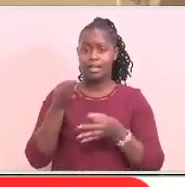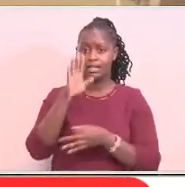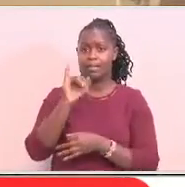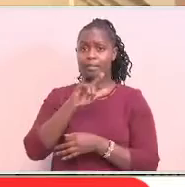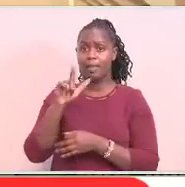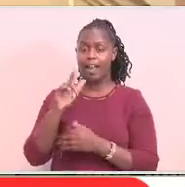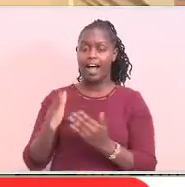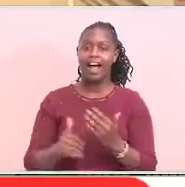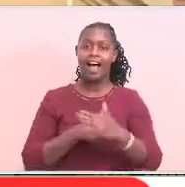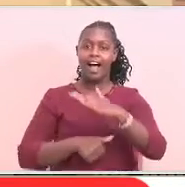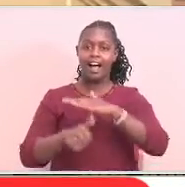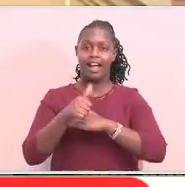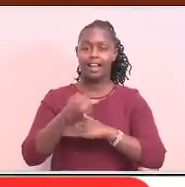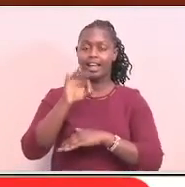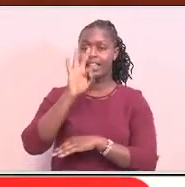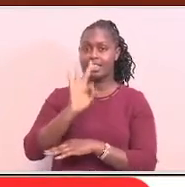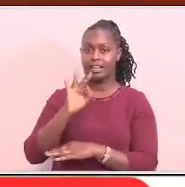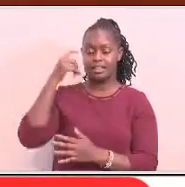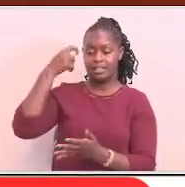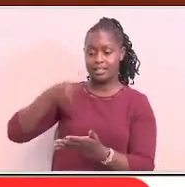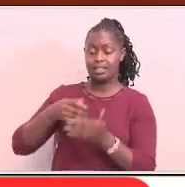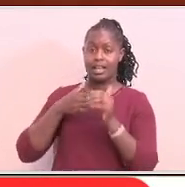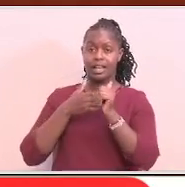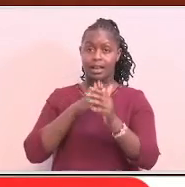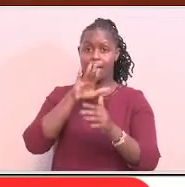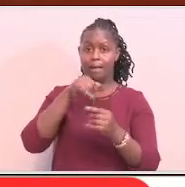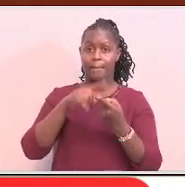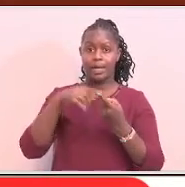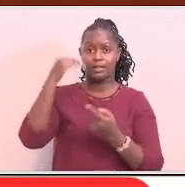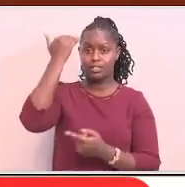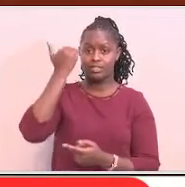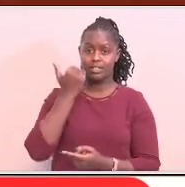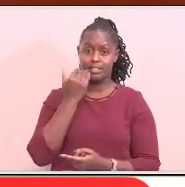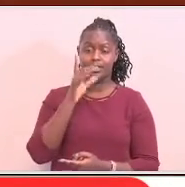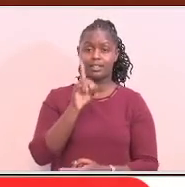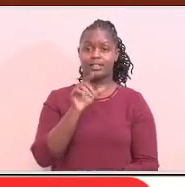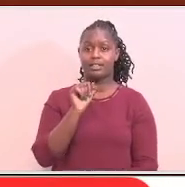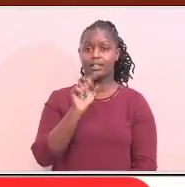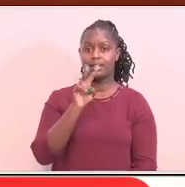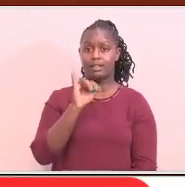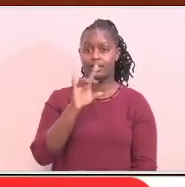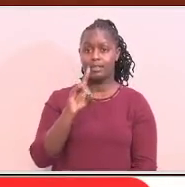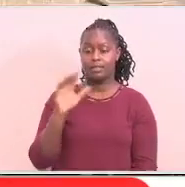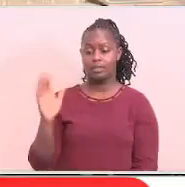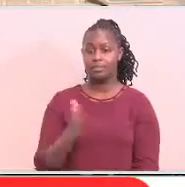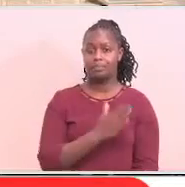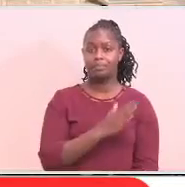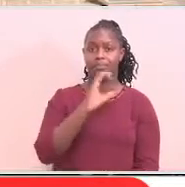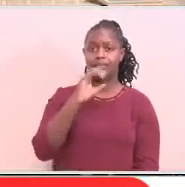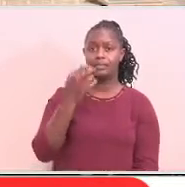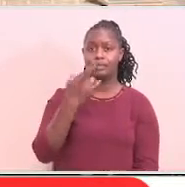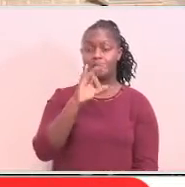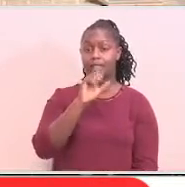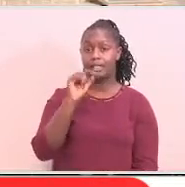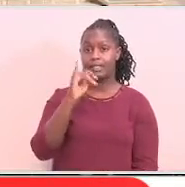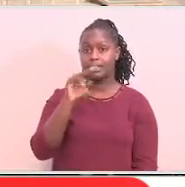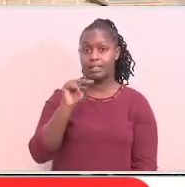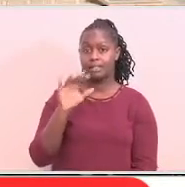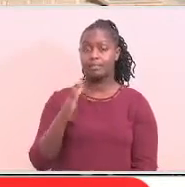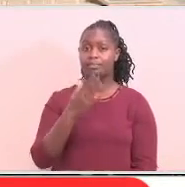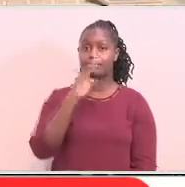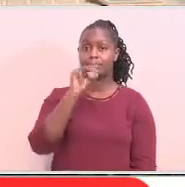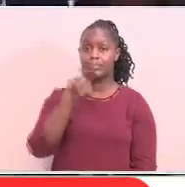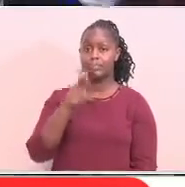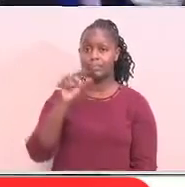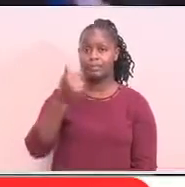mwa majaji watatu wakiongozwa naye Justice David Majanja na majaji Christine Meoli na Lawrence Mugambi, ambao